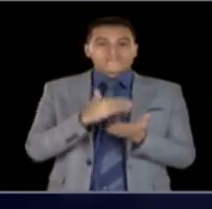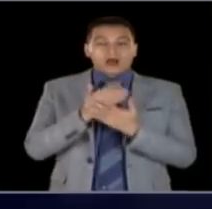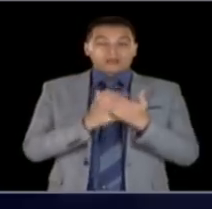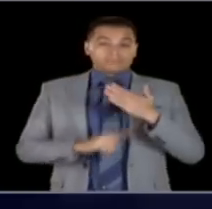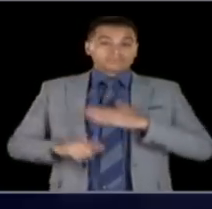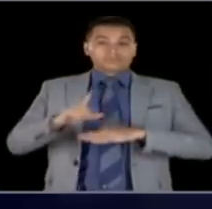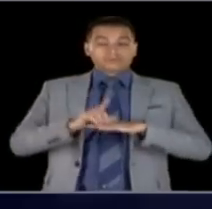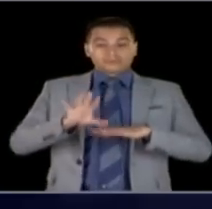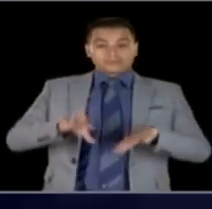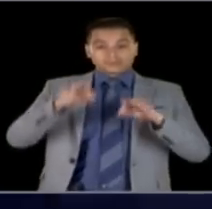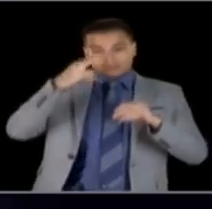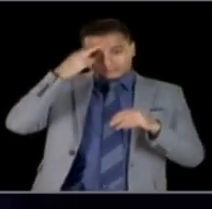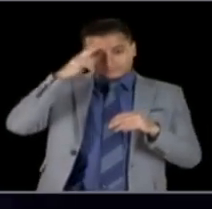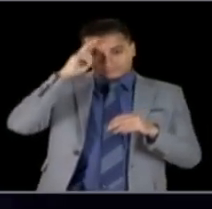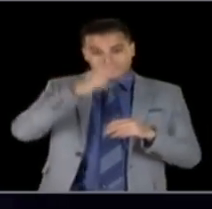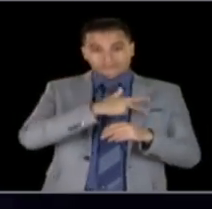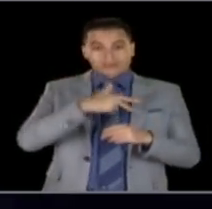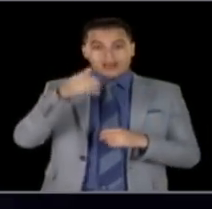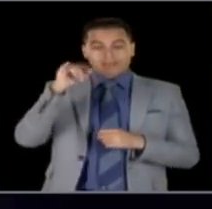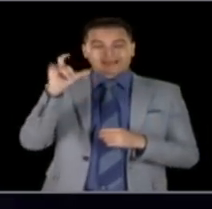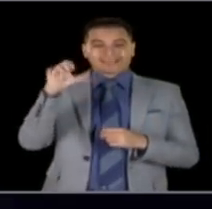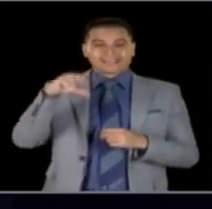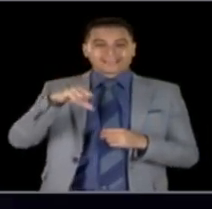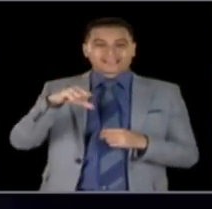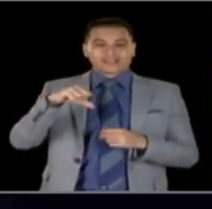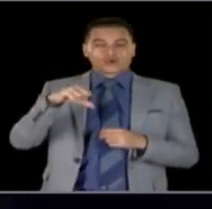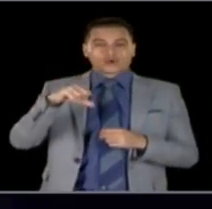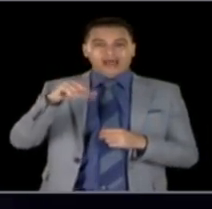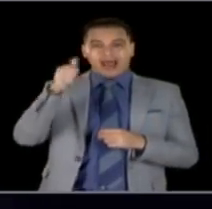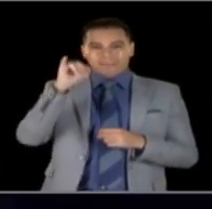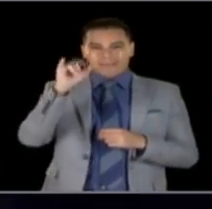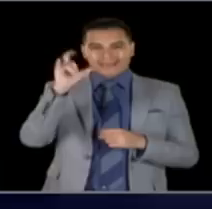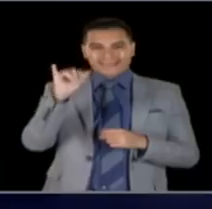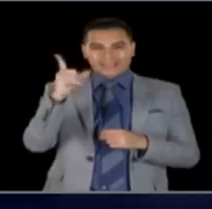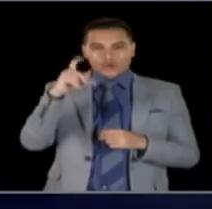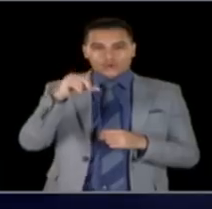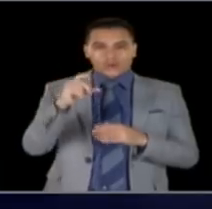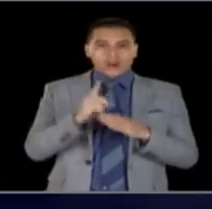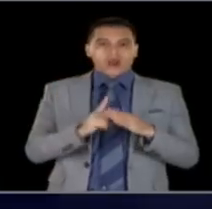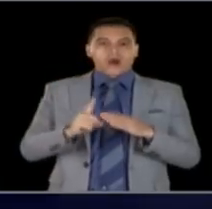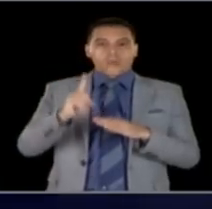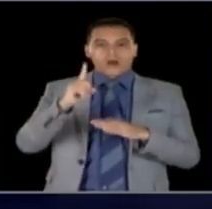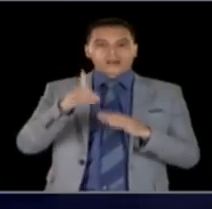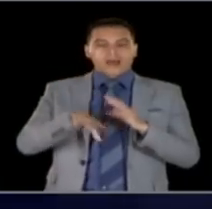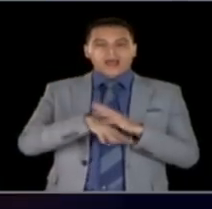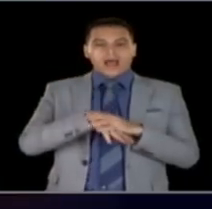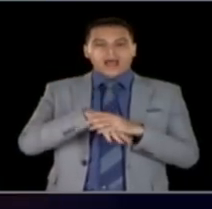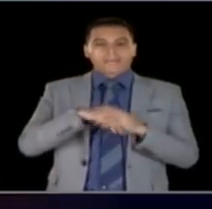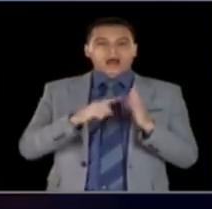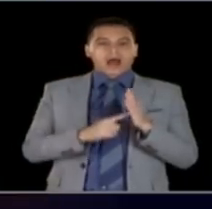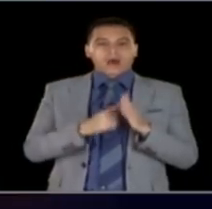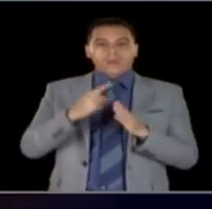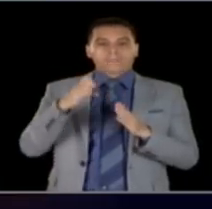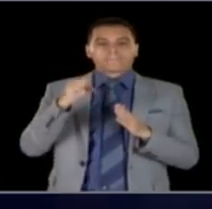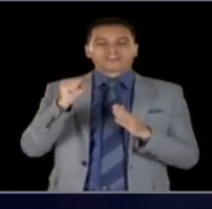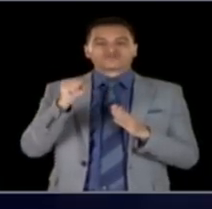الحكم أماديو الأول وأقام أول نظام ملكي برلماني.